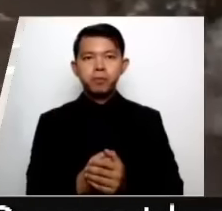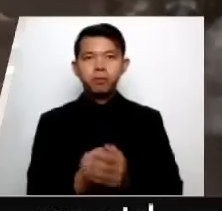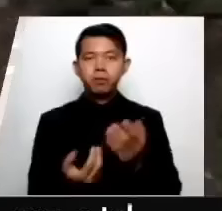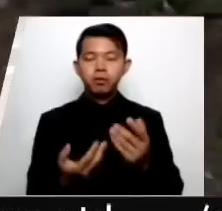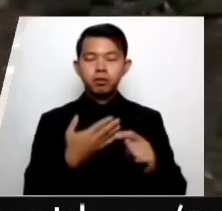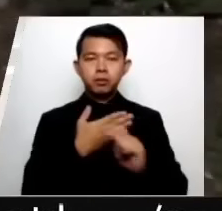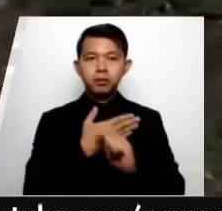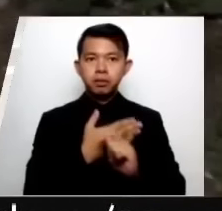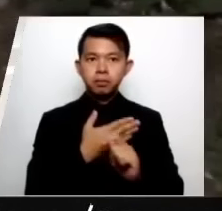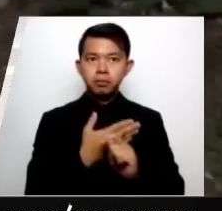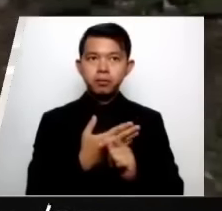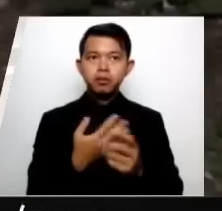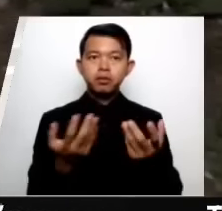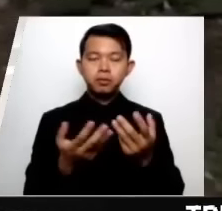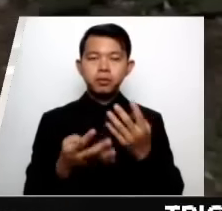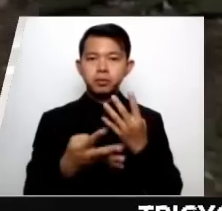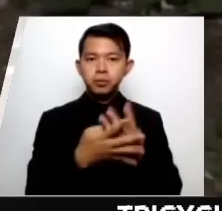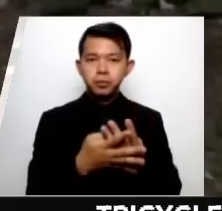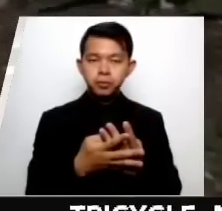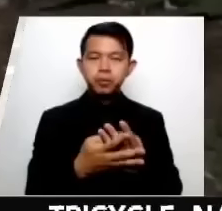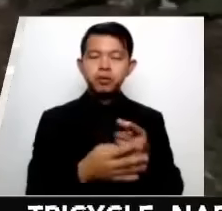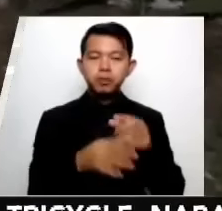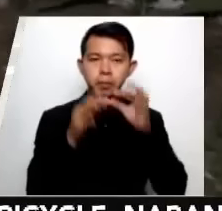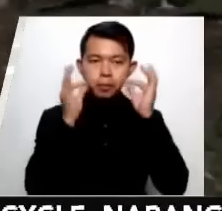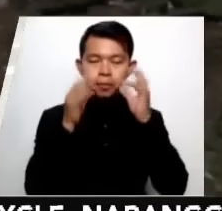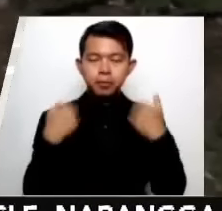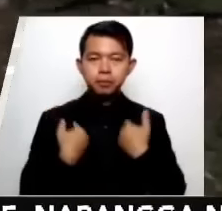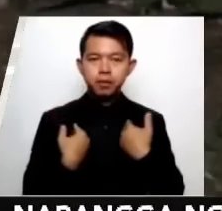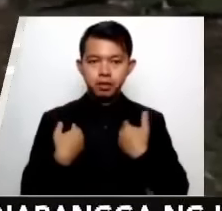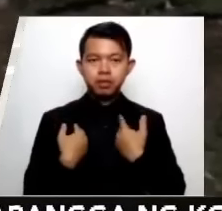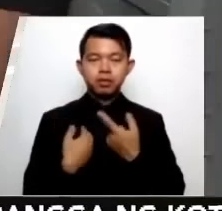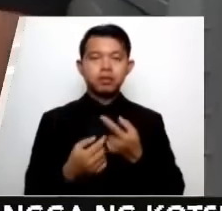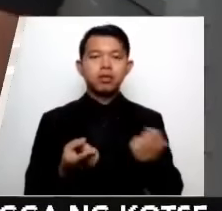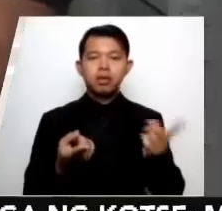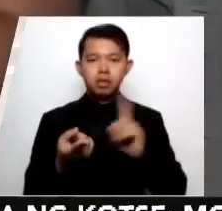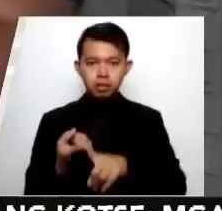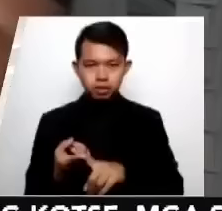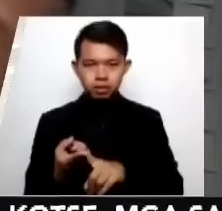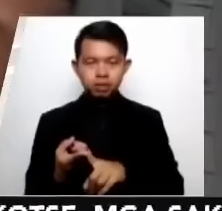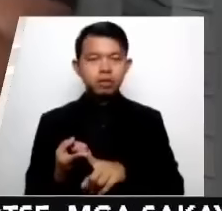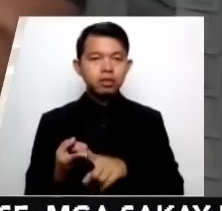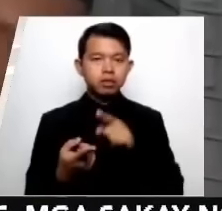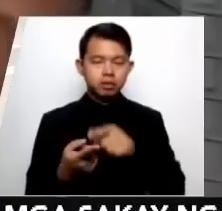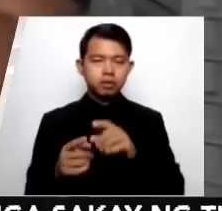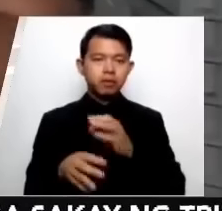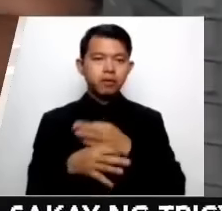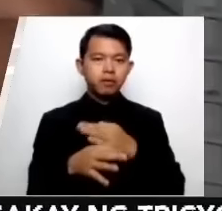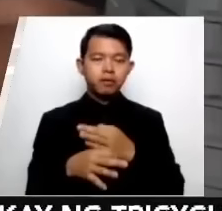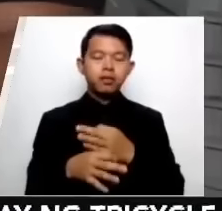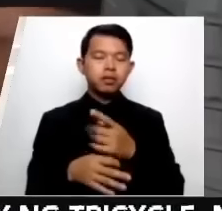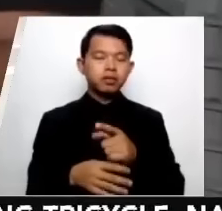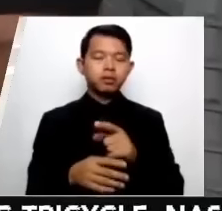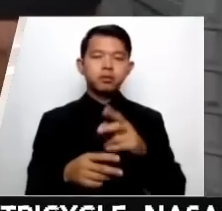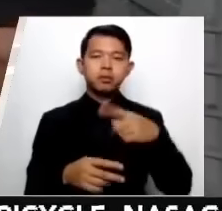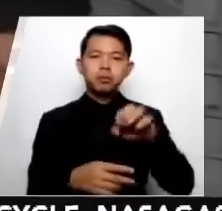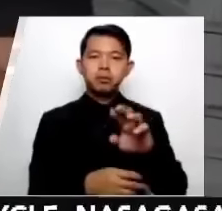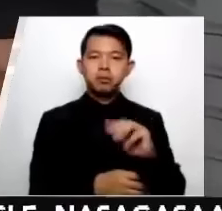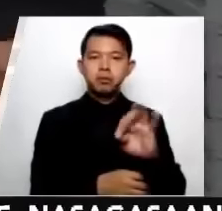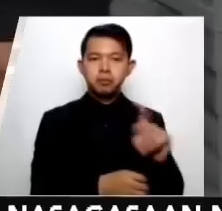impounding until maayos namin yung system niya. Darlene Kai, nagbabalita para sa